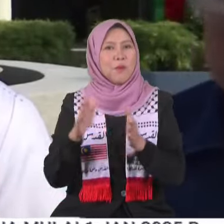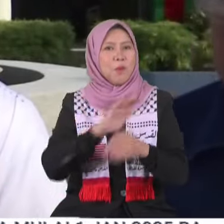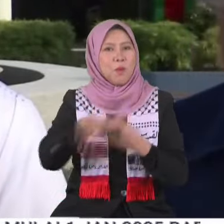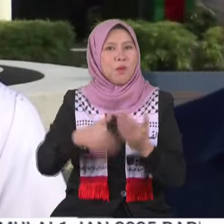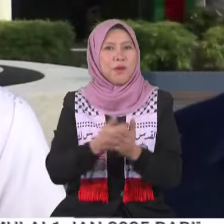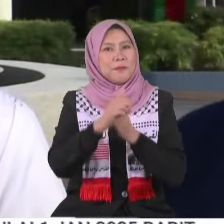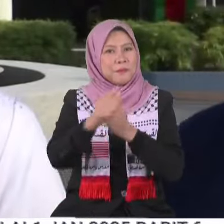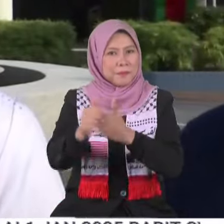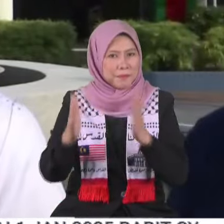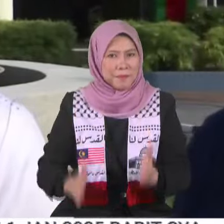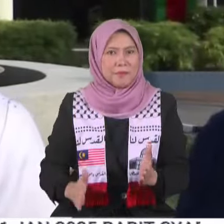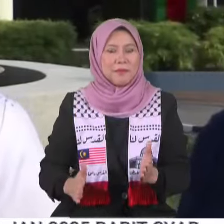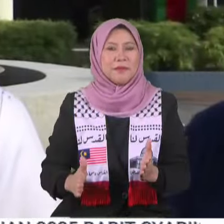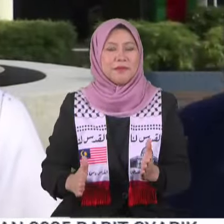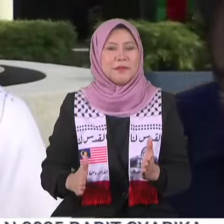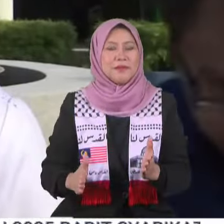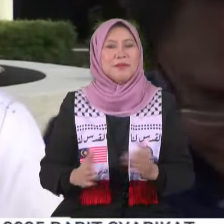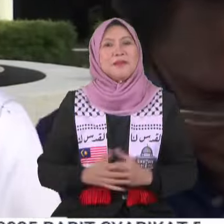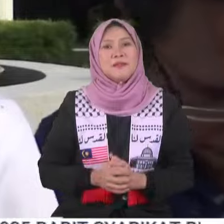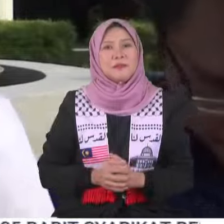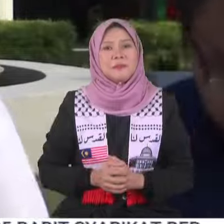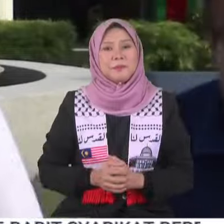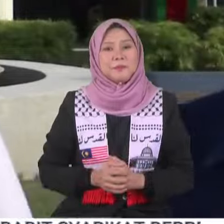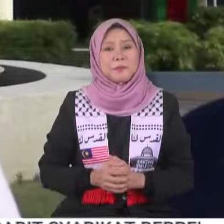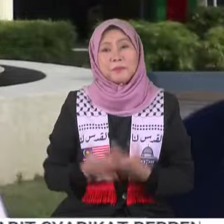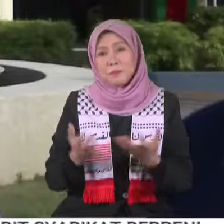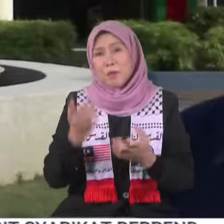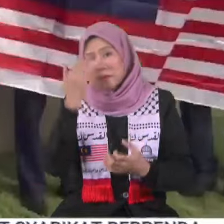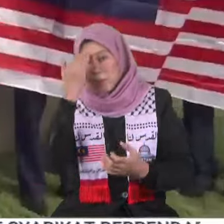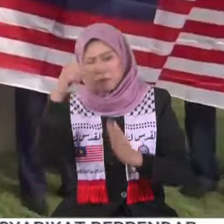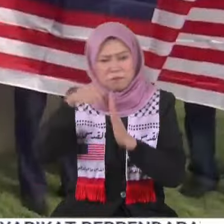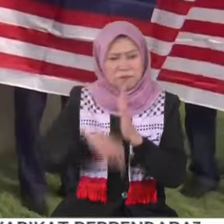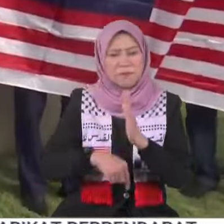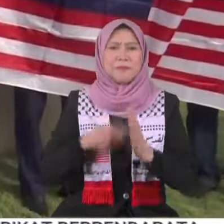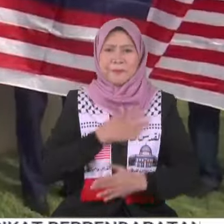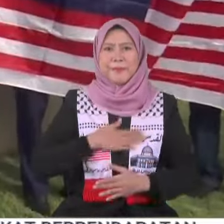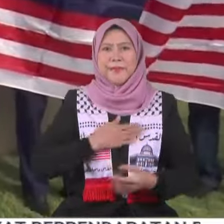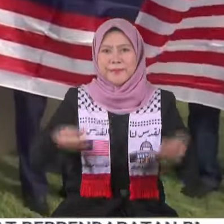pemimpin masyarakat, dan kalau nak tahu kehebatannya nanti sila datang.